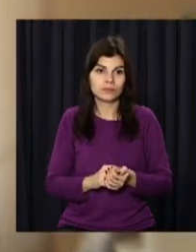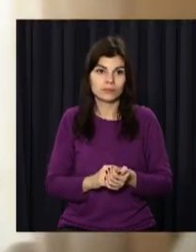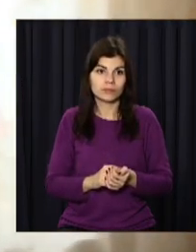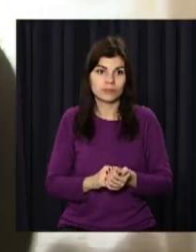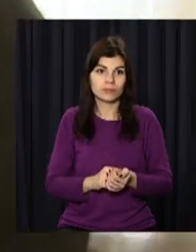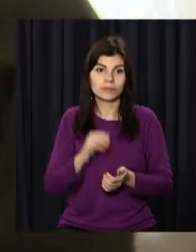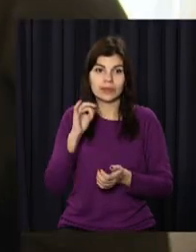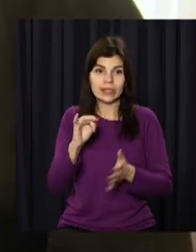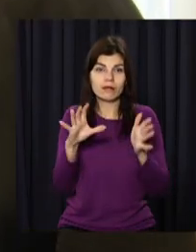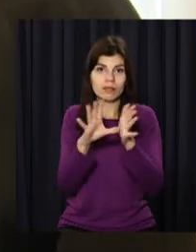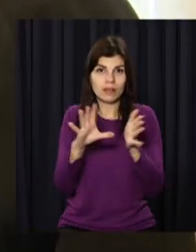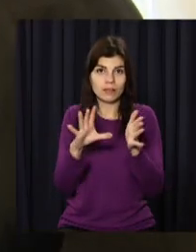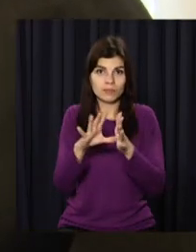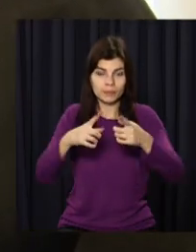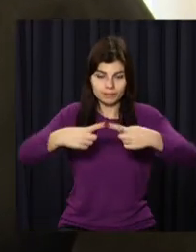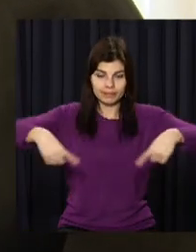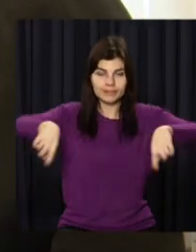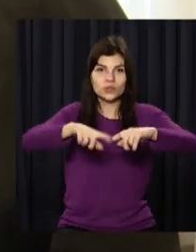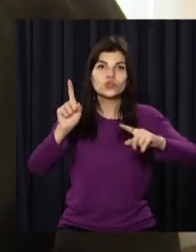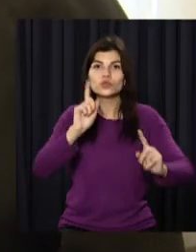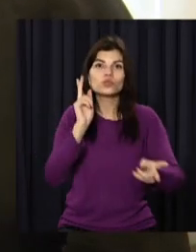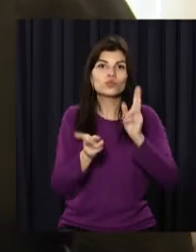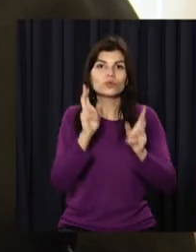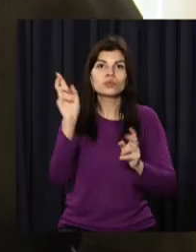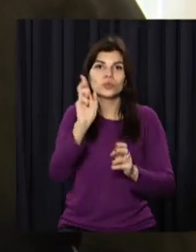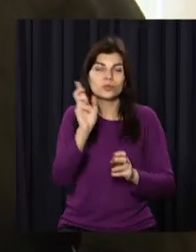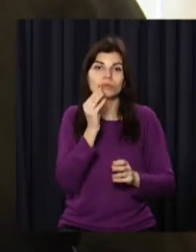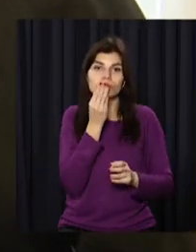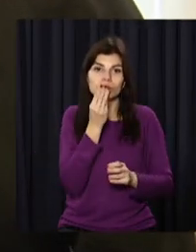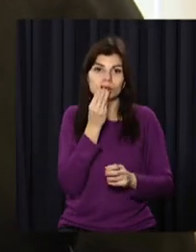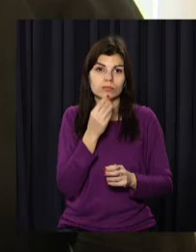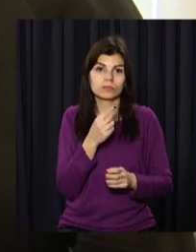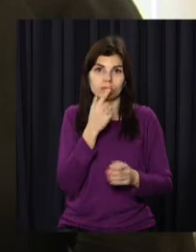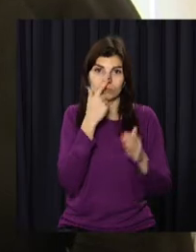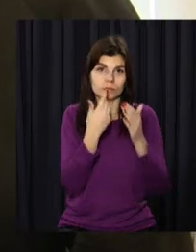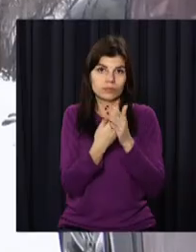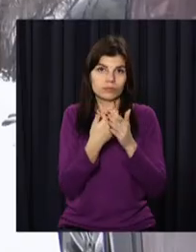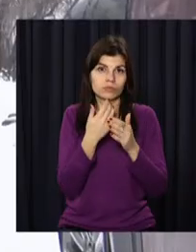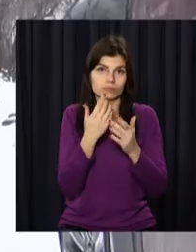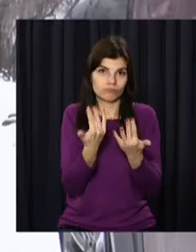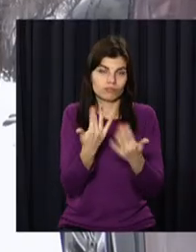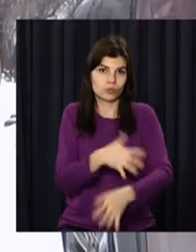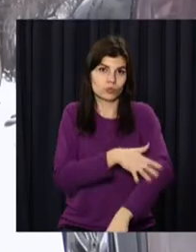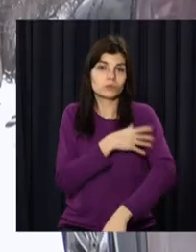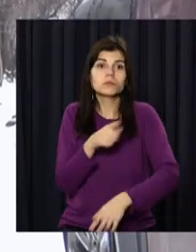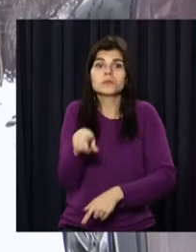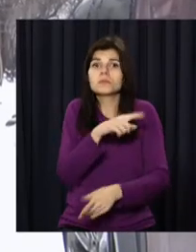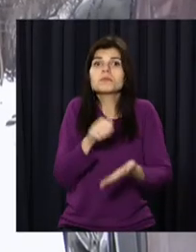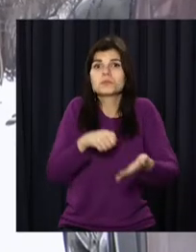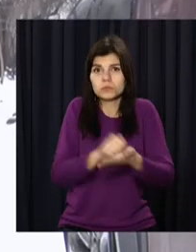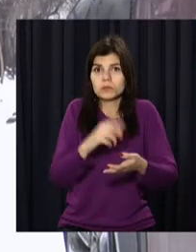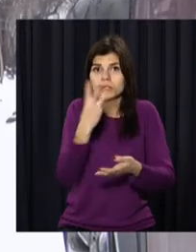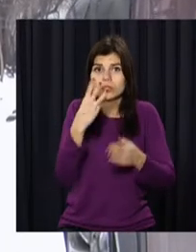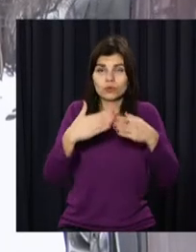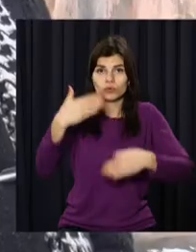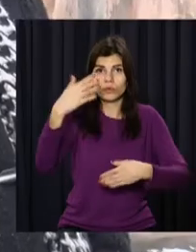И электроплита для того, щоб приготувати борщ, який готується почти цілий день. Чим провинилися мешканці третього будинку,